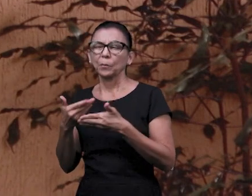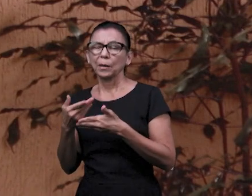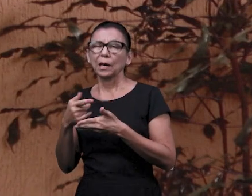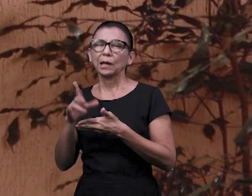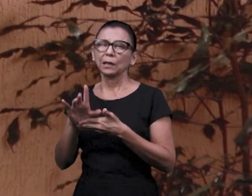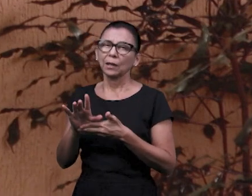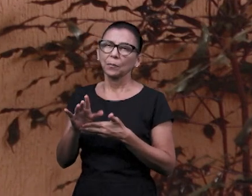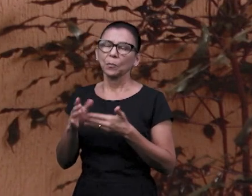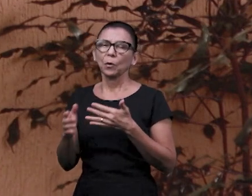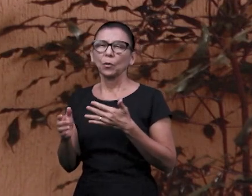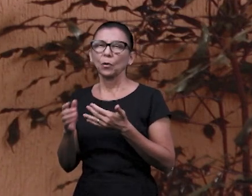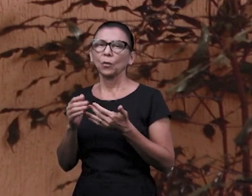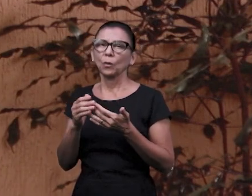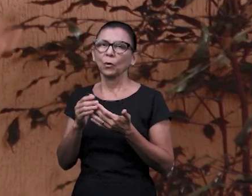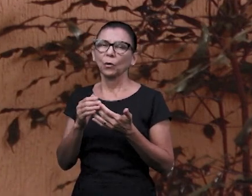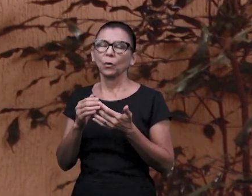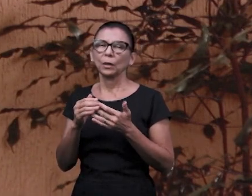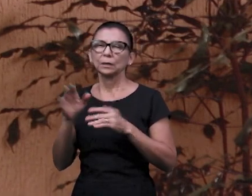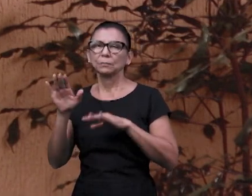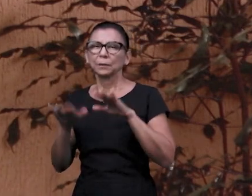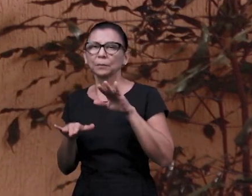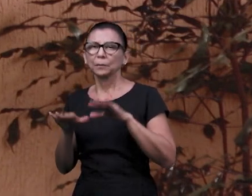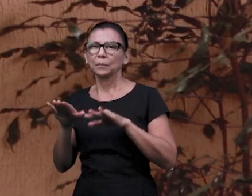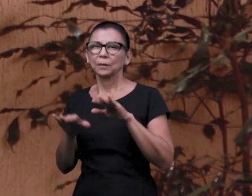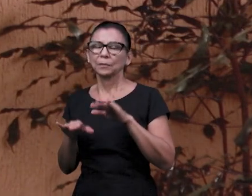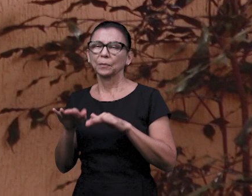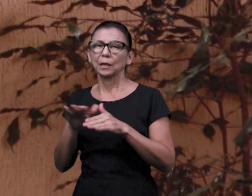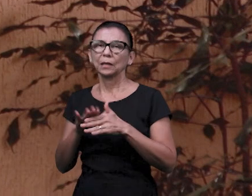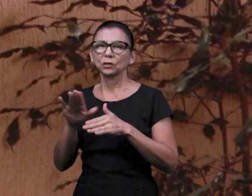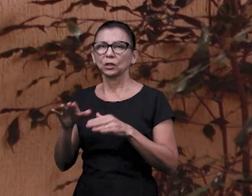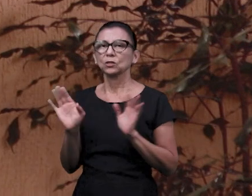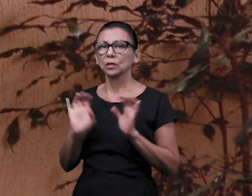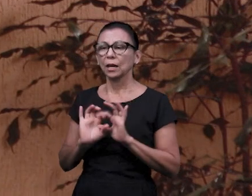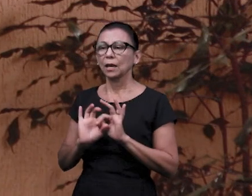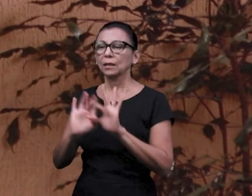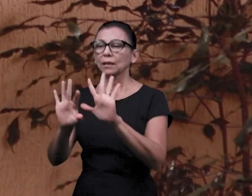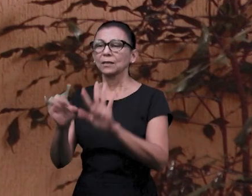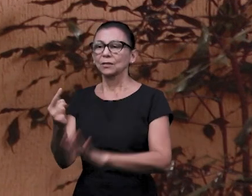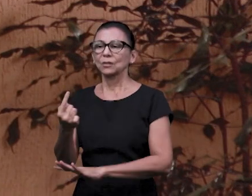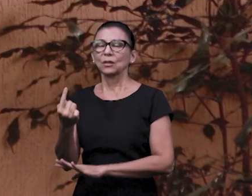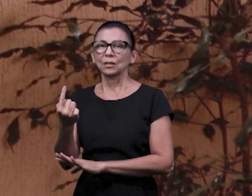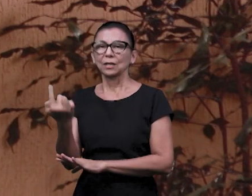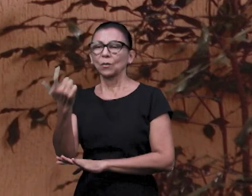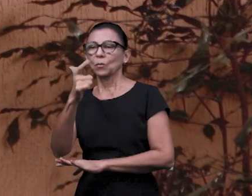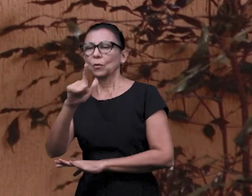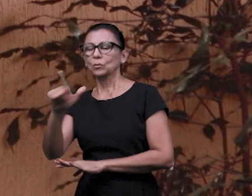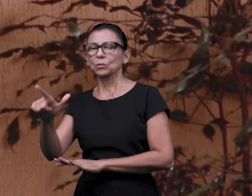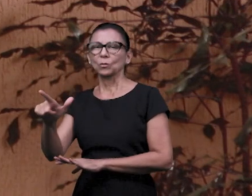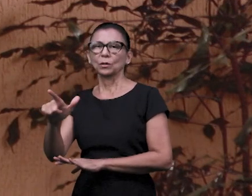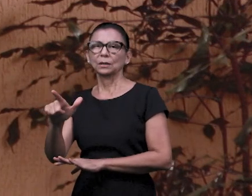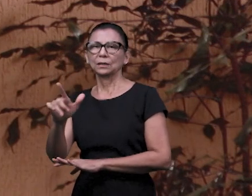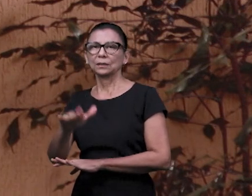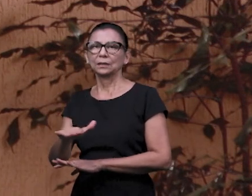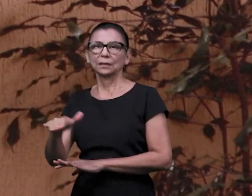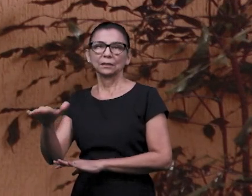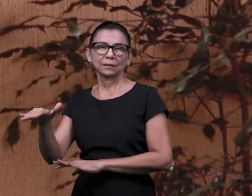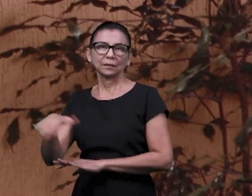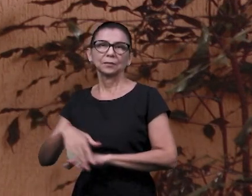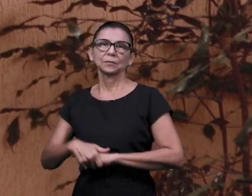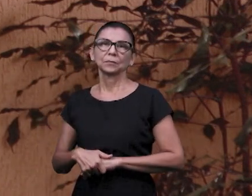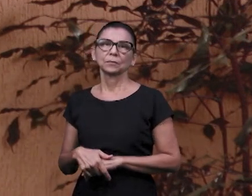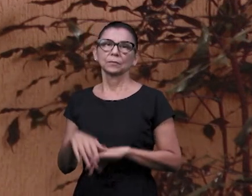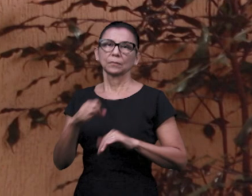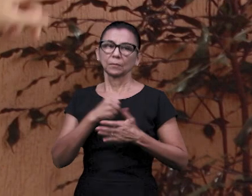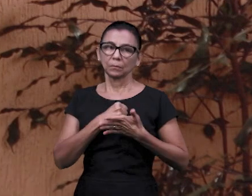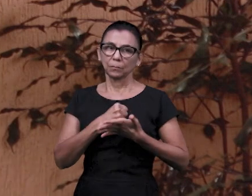fait la médiation. Avec un peu plus de travail, nous pouvons enlever la professeure de médiation avec tous. Un enfant qui peut